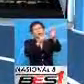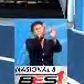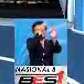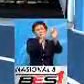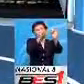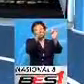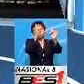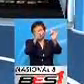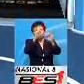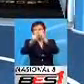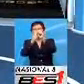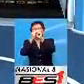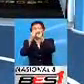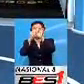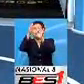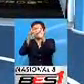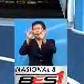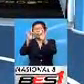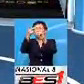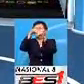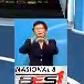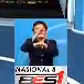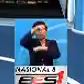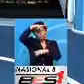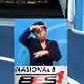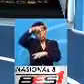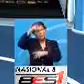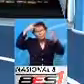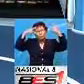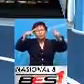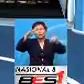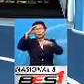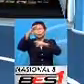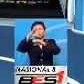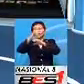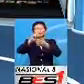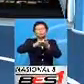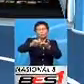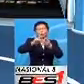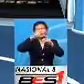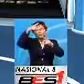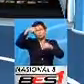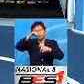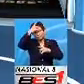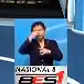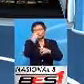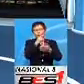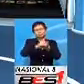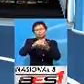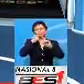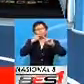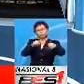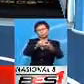julai hingga 8 ogos 2014 kepada Syarikat Putra Perdana construction dijawab dalam jawapan bertulis oleh perdana menteri yang juga menteri